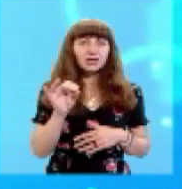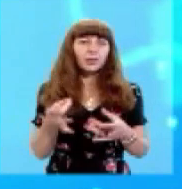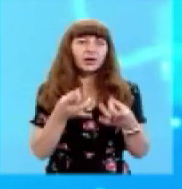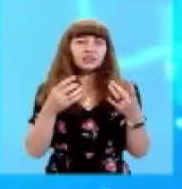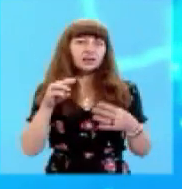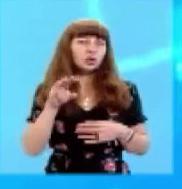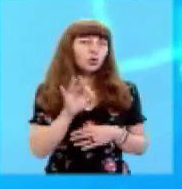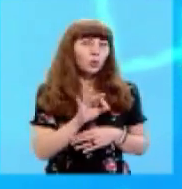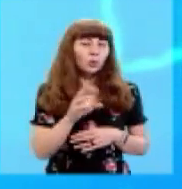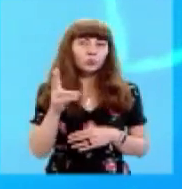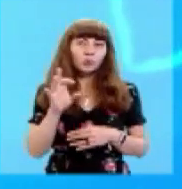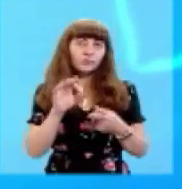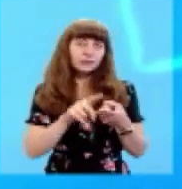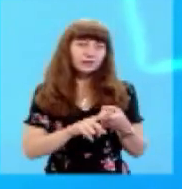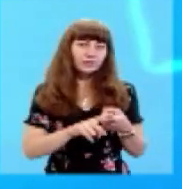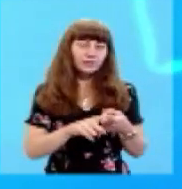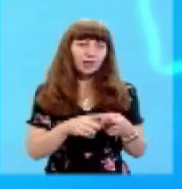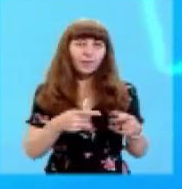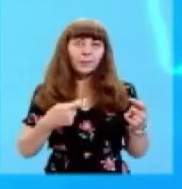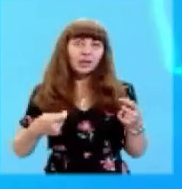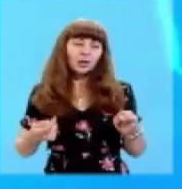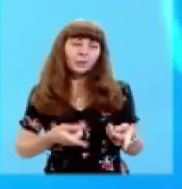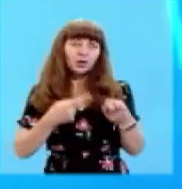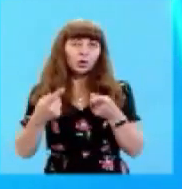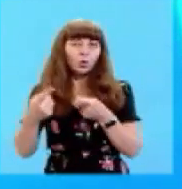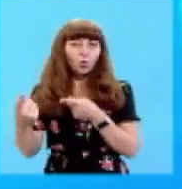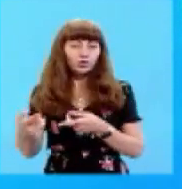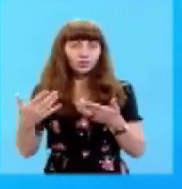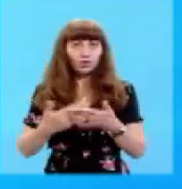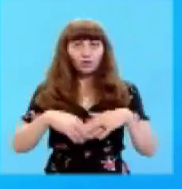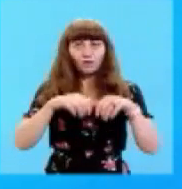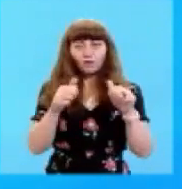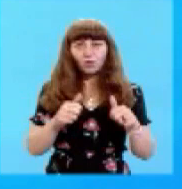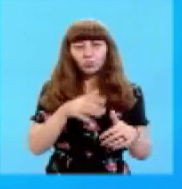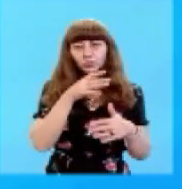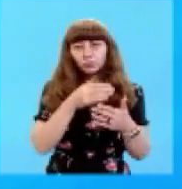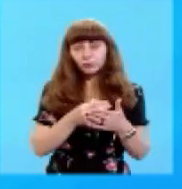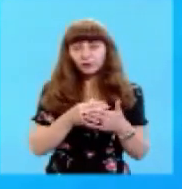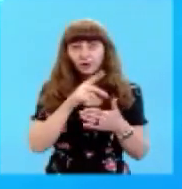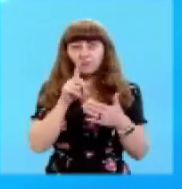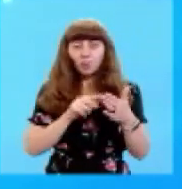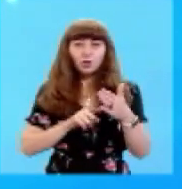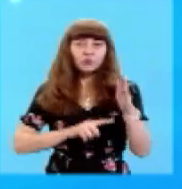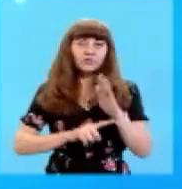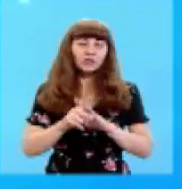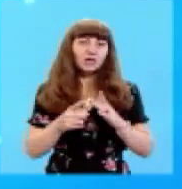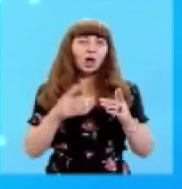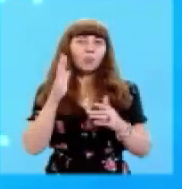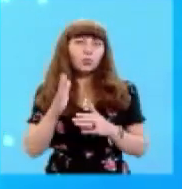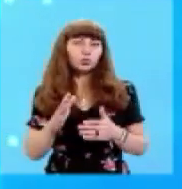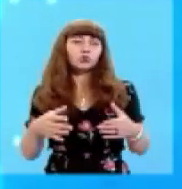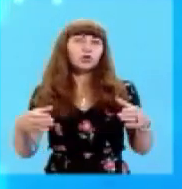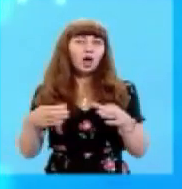товариществ. Тем не менее, в связи с медленным переходом на новую форму собственности, возник вопрос о дальнейшей судьбе объединений